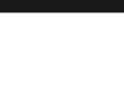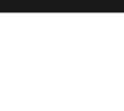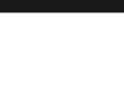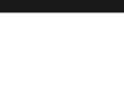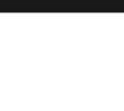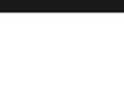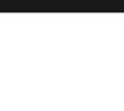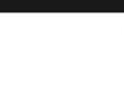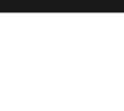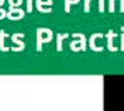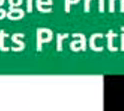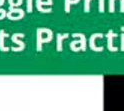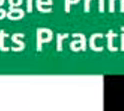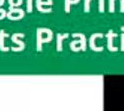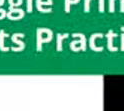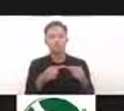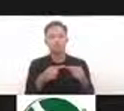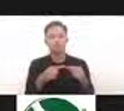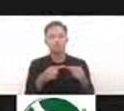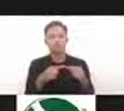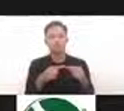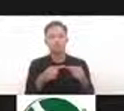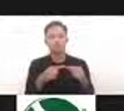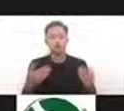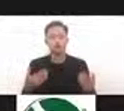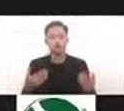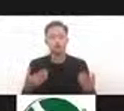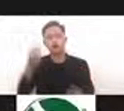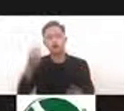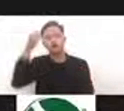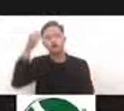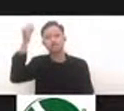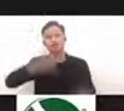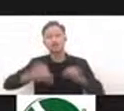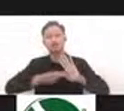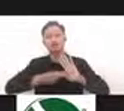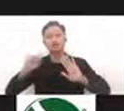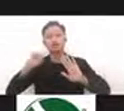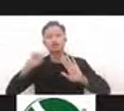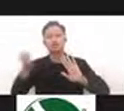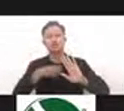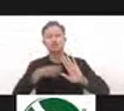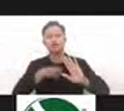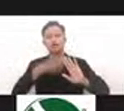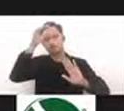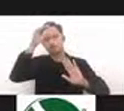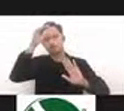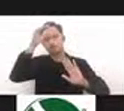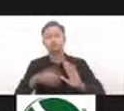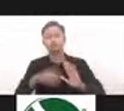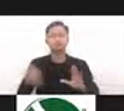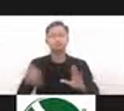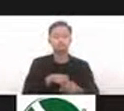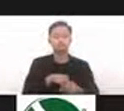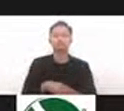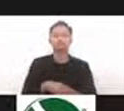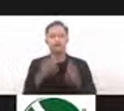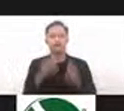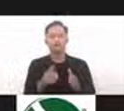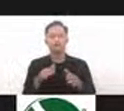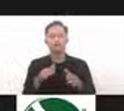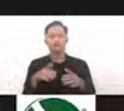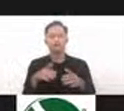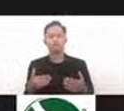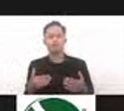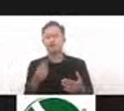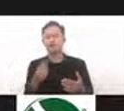terintegrasi dalam dalam rencana aksi nasional hak yazin manusia itu khususnya adalah bagaimana